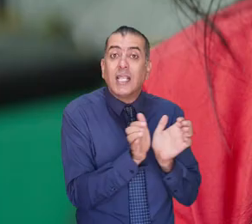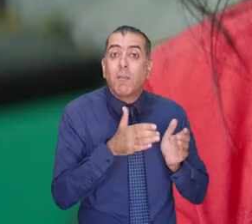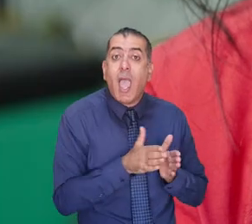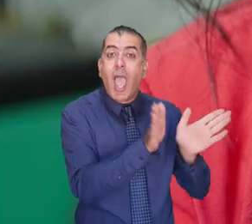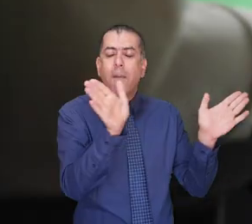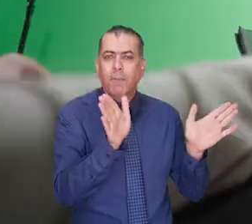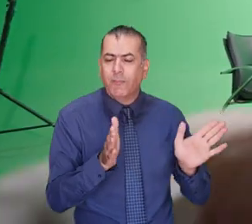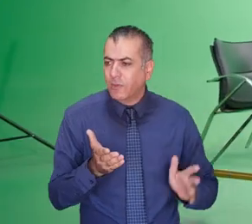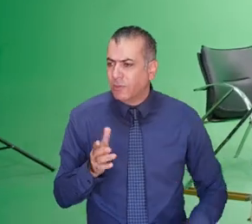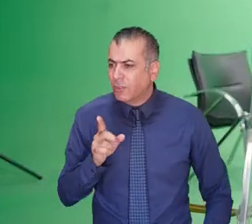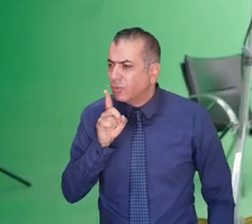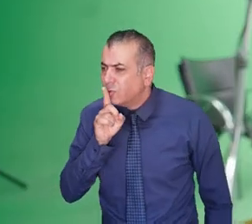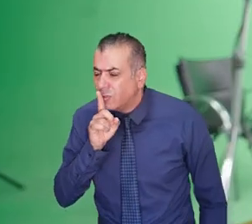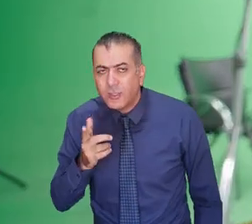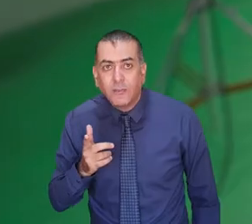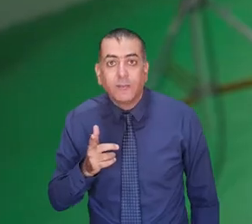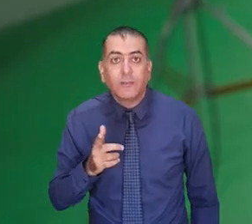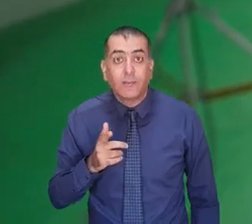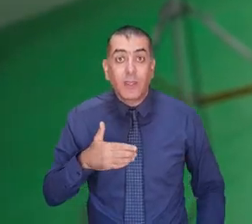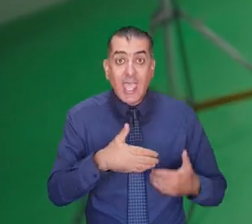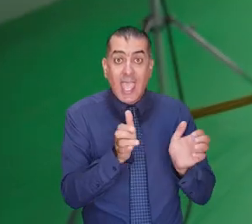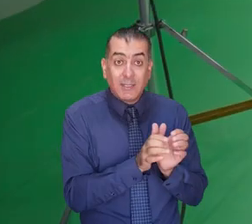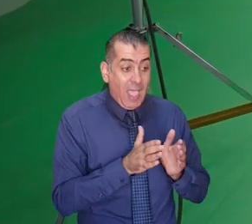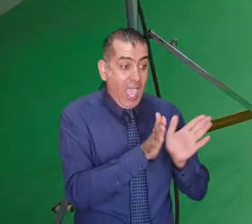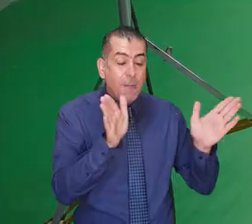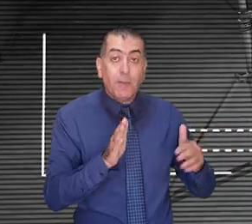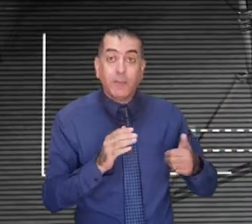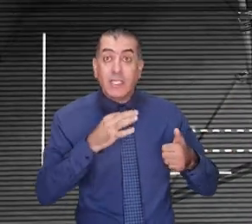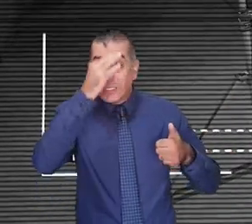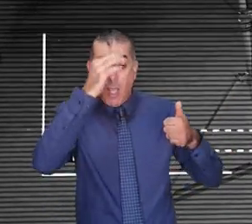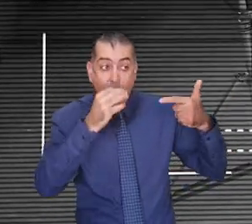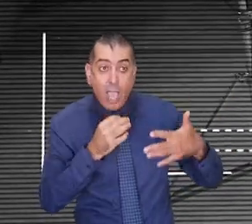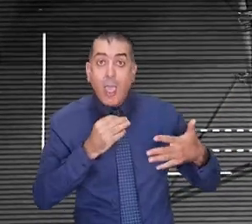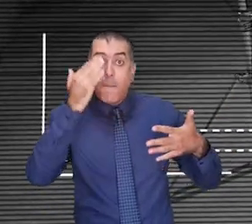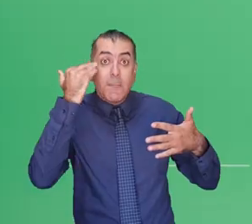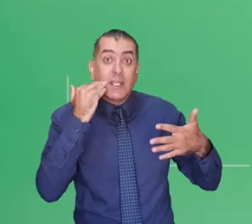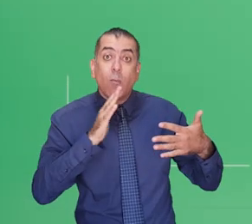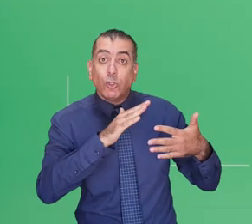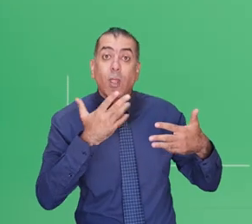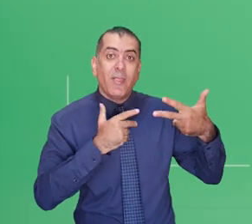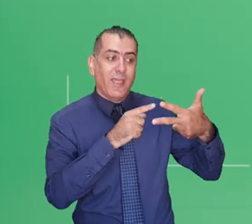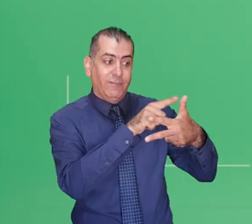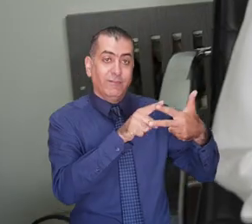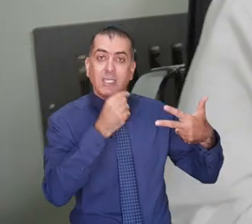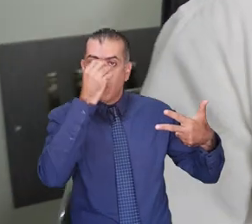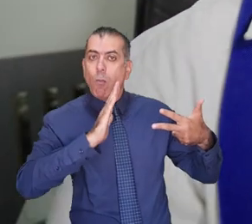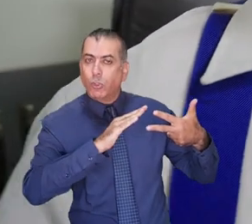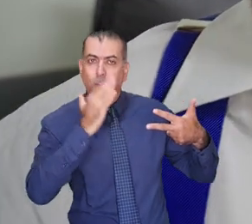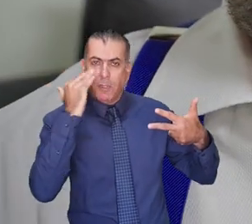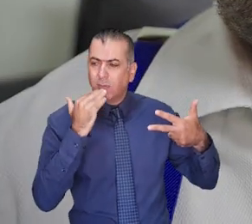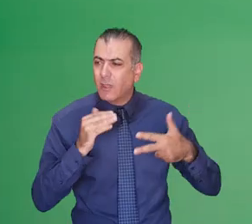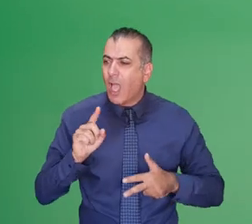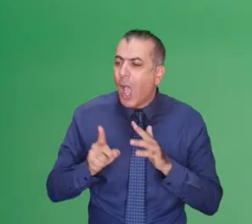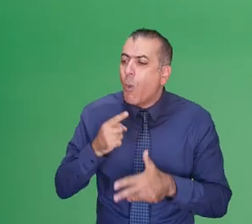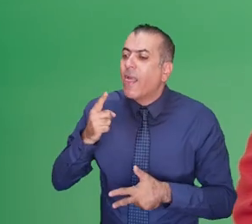الدائرة العامة كمان. في القائمة الحزبية العامة لازم تكون المرأة ضمن أول ثلاث أسماء. ثلاث أول